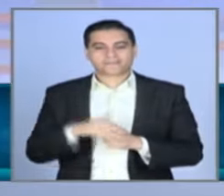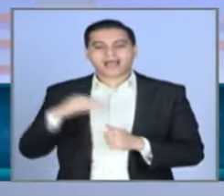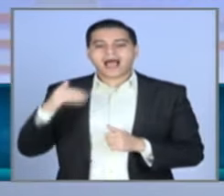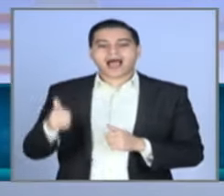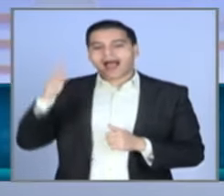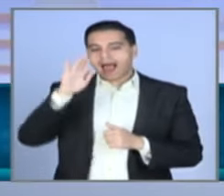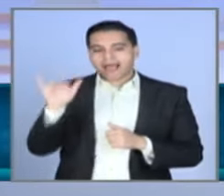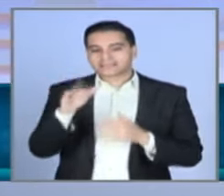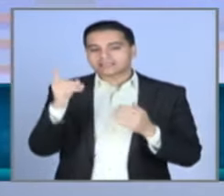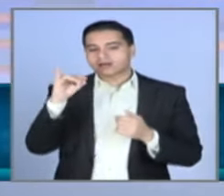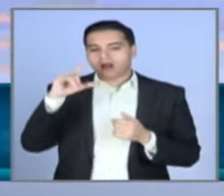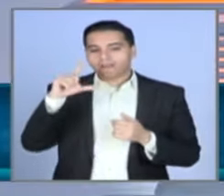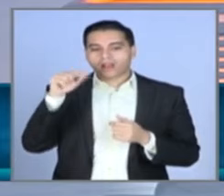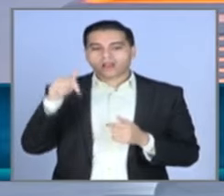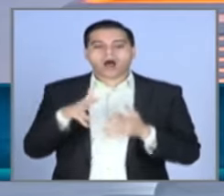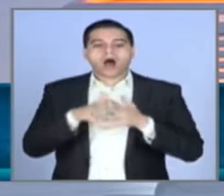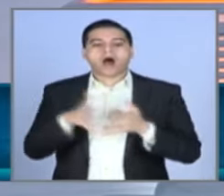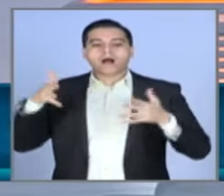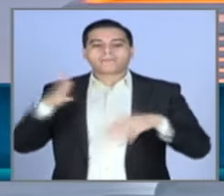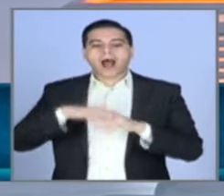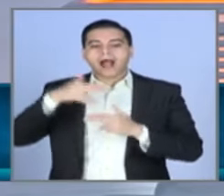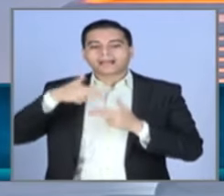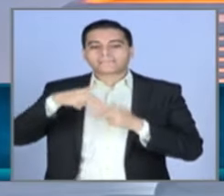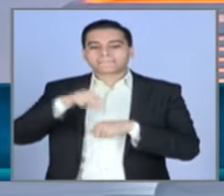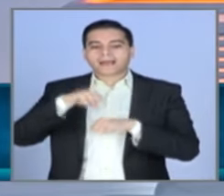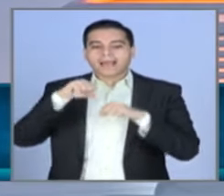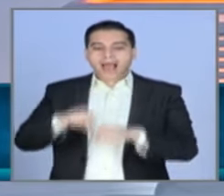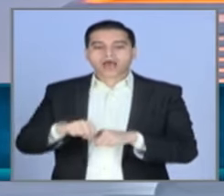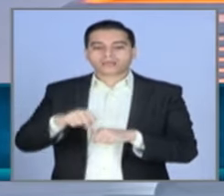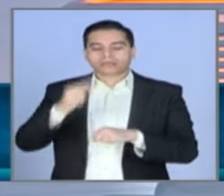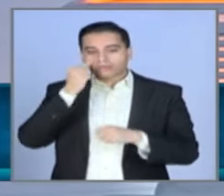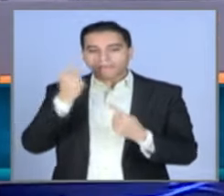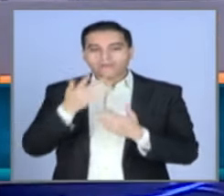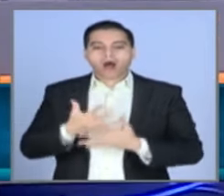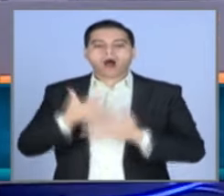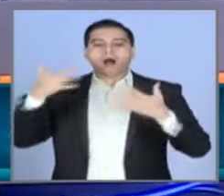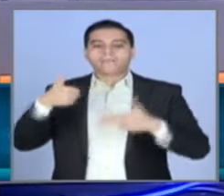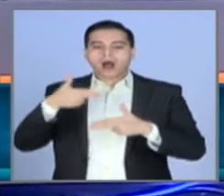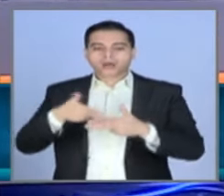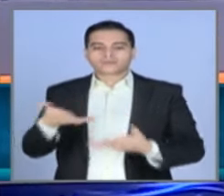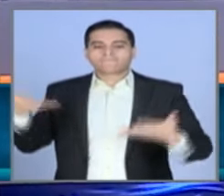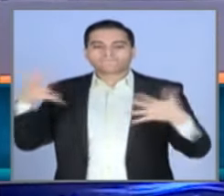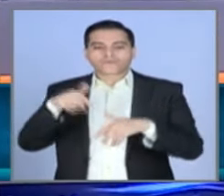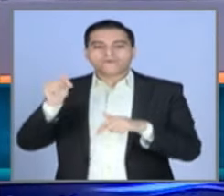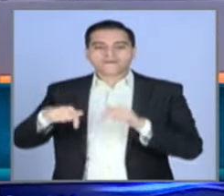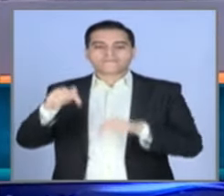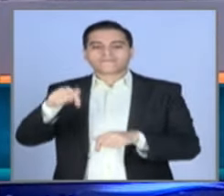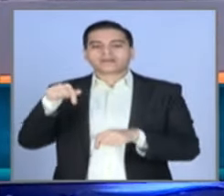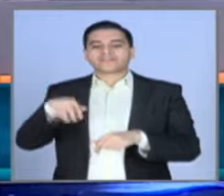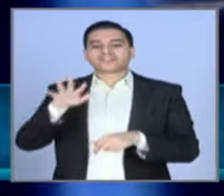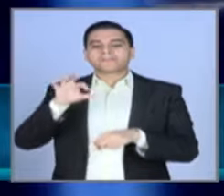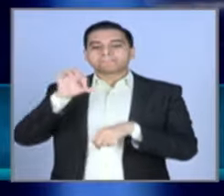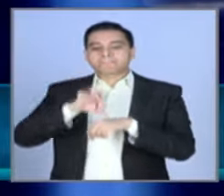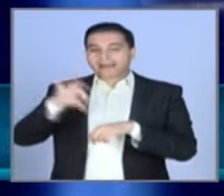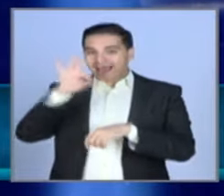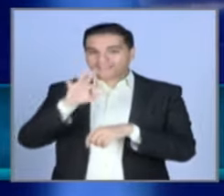حاسيرام هو أكبر حقل غاز طبيعي بإحدى دول شمال إفريقيا، فما هي؟